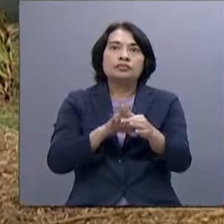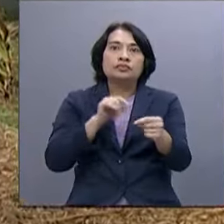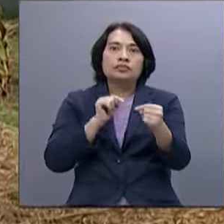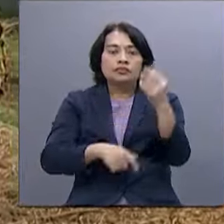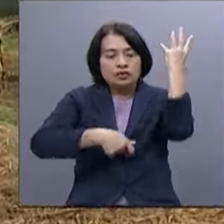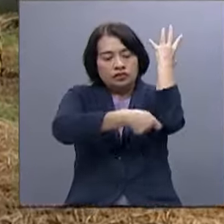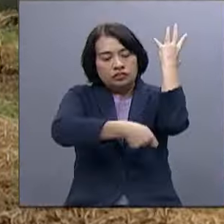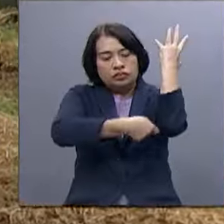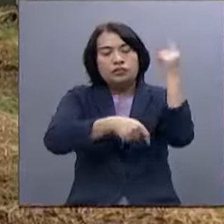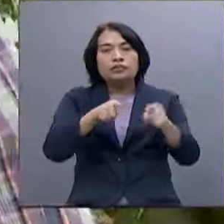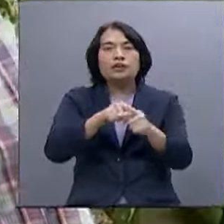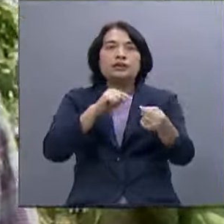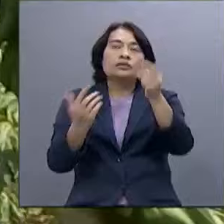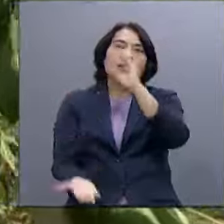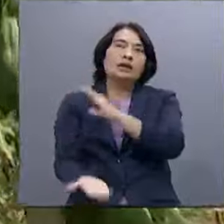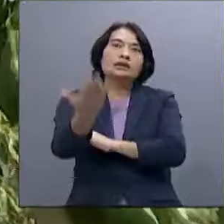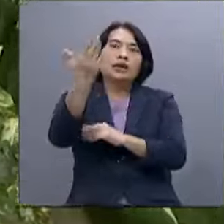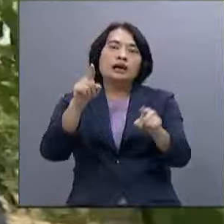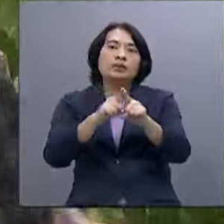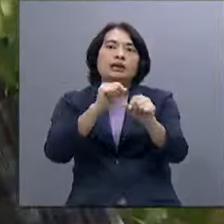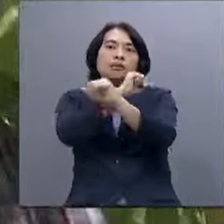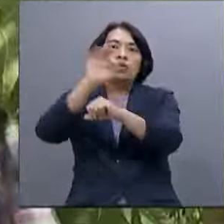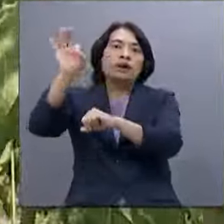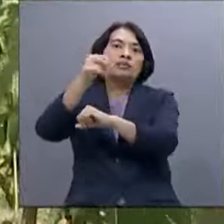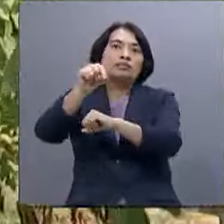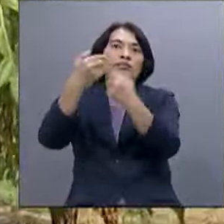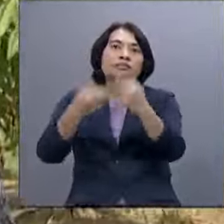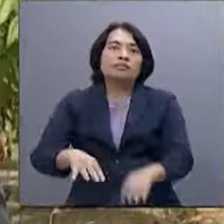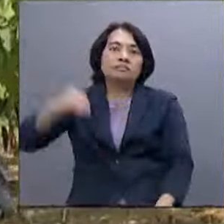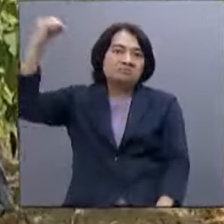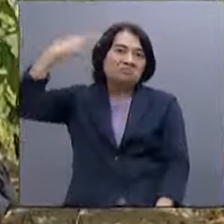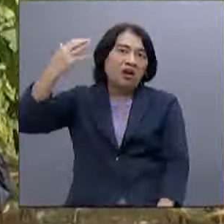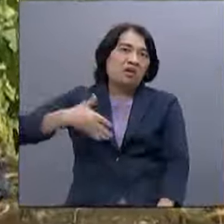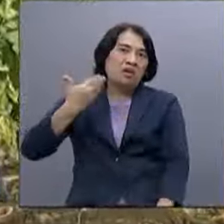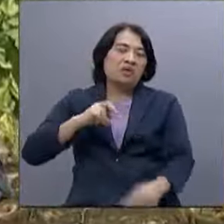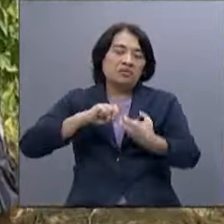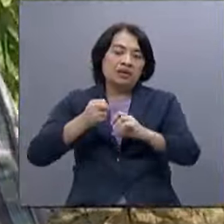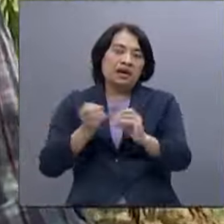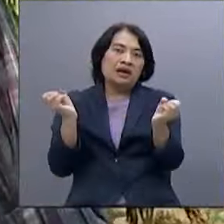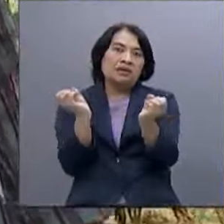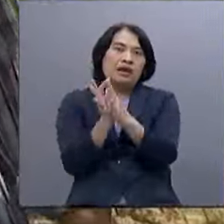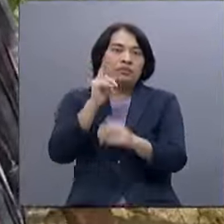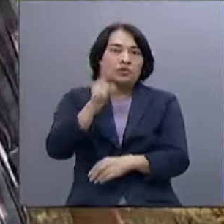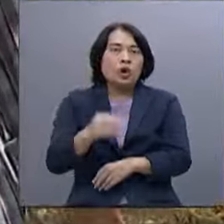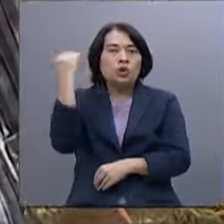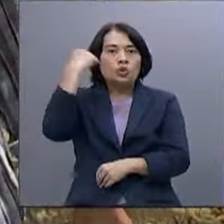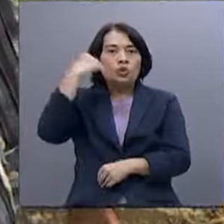หมือนกันช่วงเช้าตู่นะครับสภาพอากาศมีผลกระทบแน่นอนครับหน้าร้อนก็เราต้องเน้นรดน้ำทุกวันเพราะว่ามันจะไม่ดีต่อมะละกอก็จะแห้งอย่